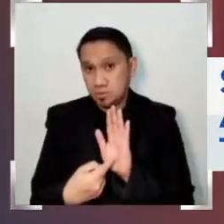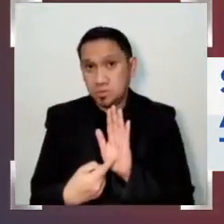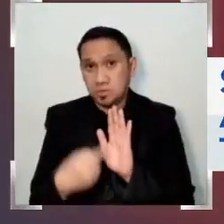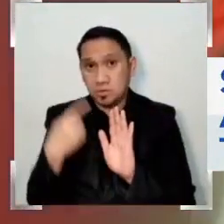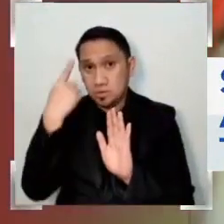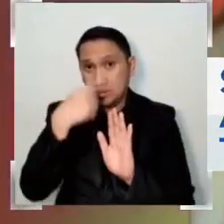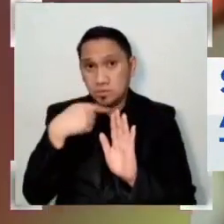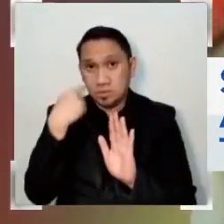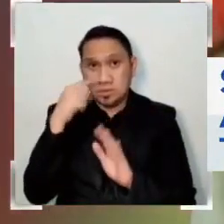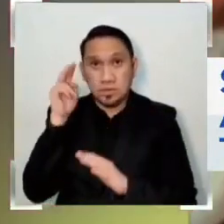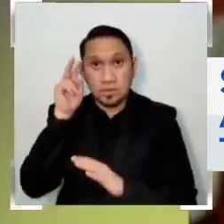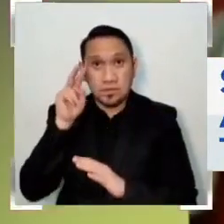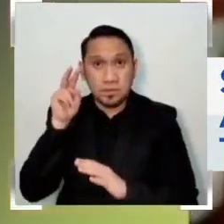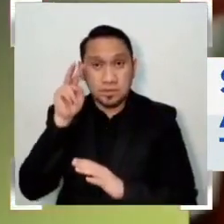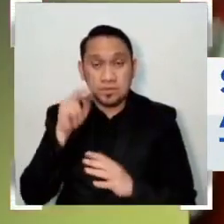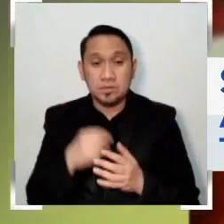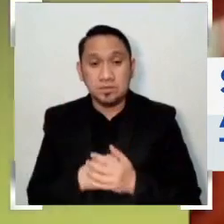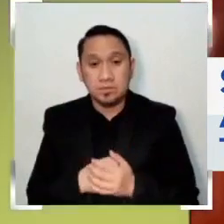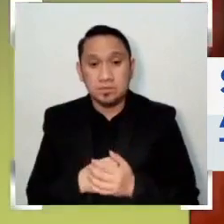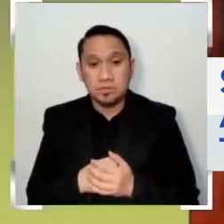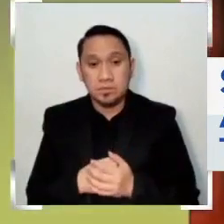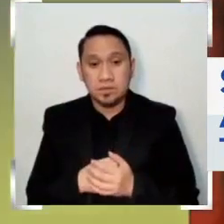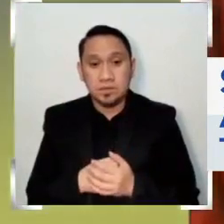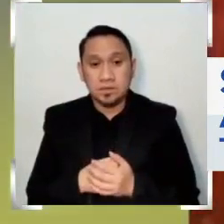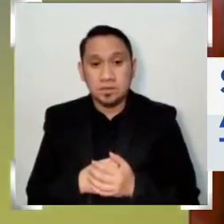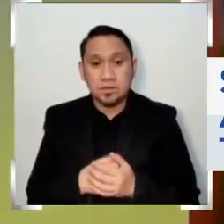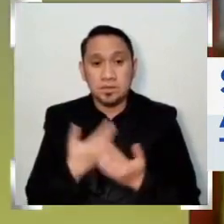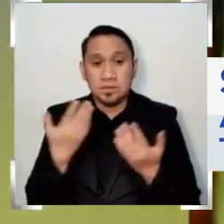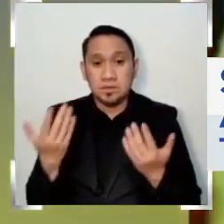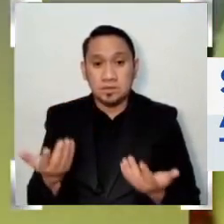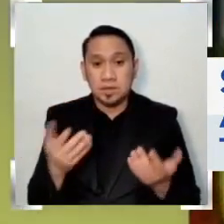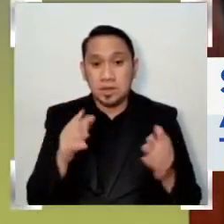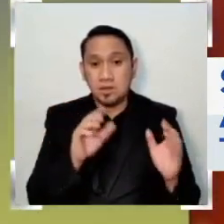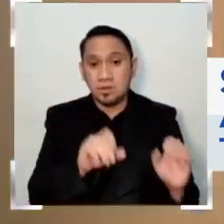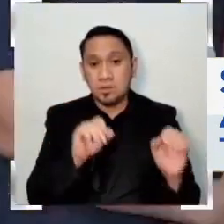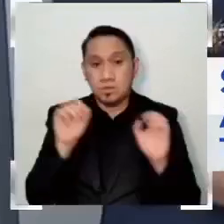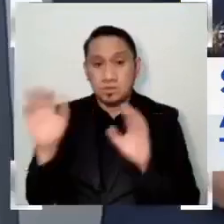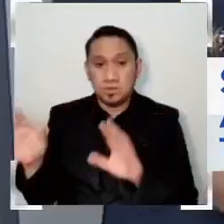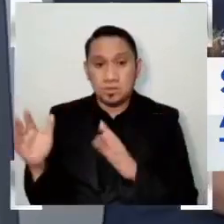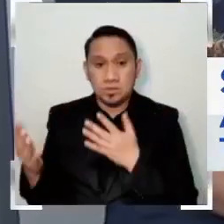video. Itinurn over na ang suspect sa Pulilan Municipal Police Station.